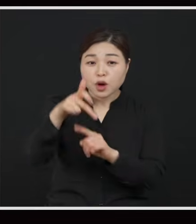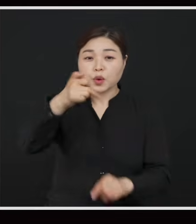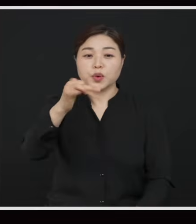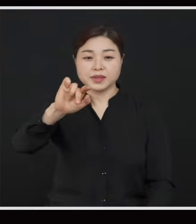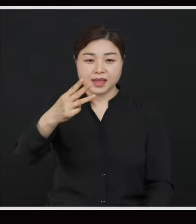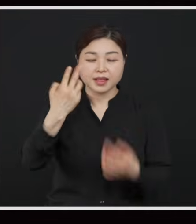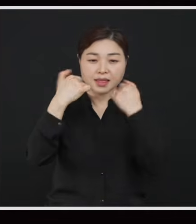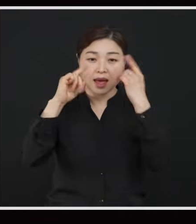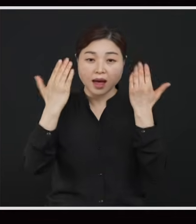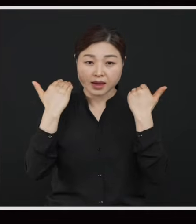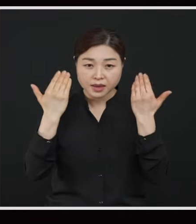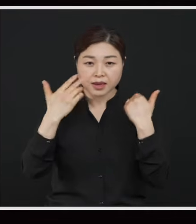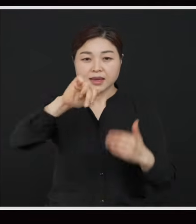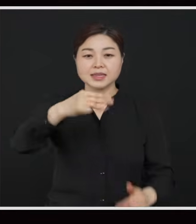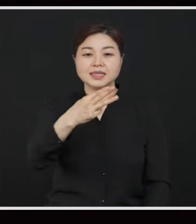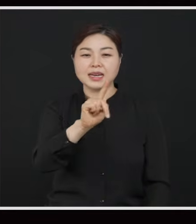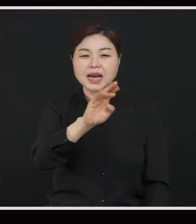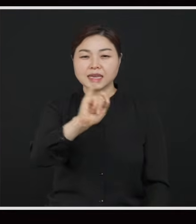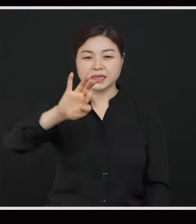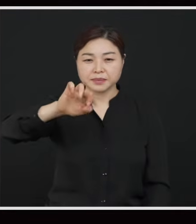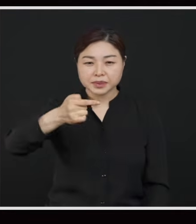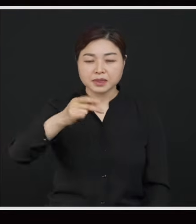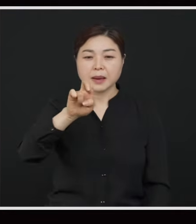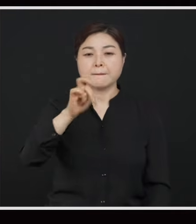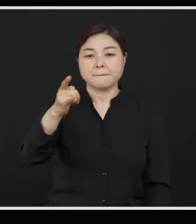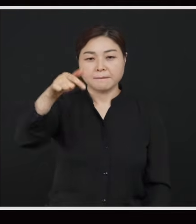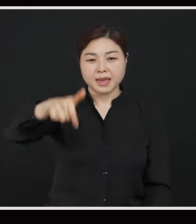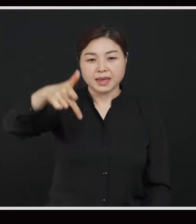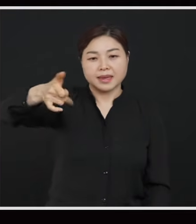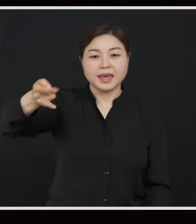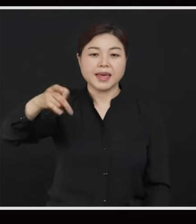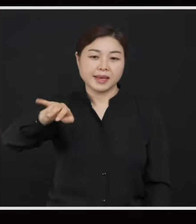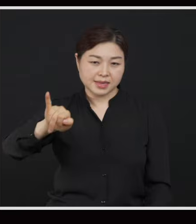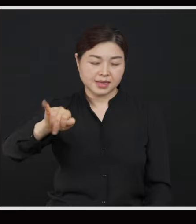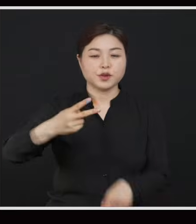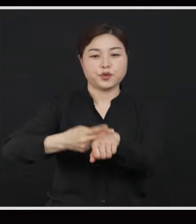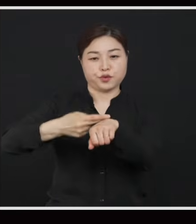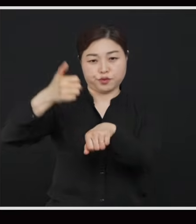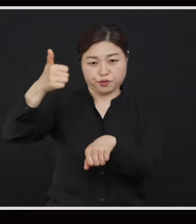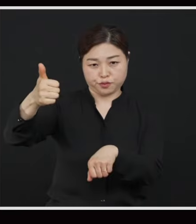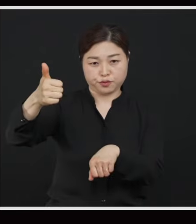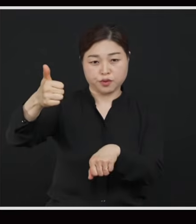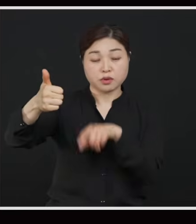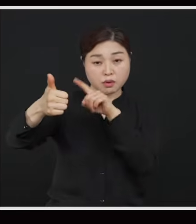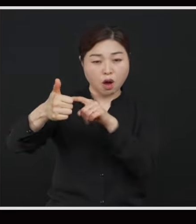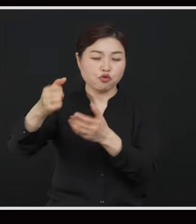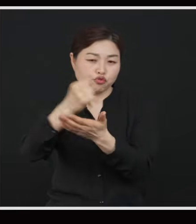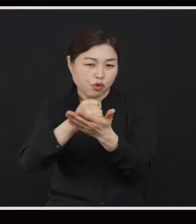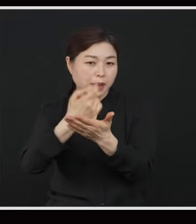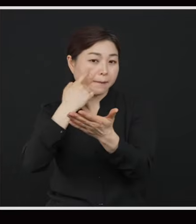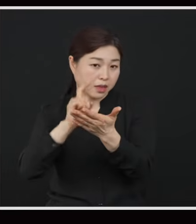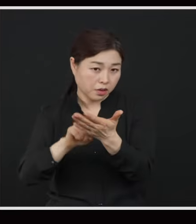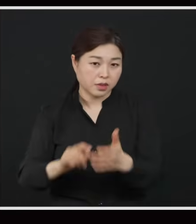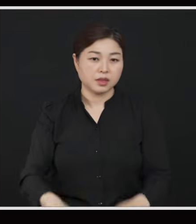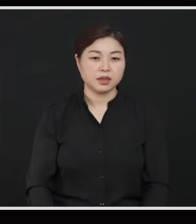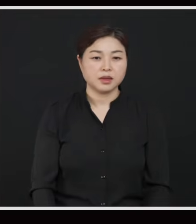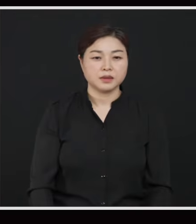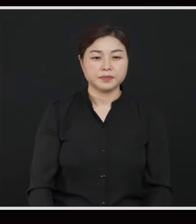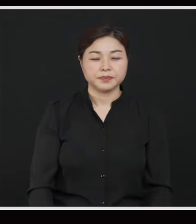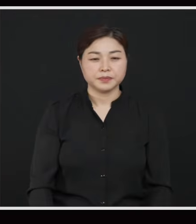그 코넬 대학에 있는 코넬 대학에 있는 클라이브 맥케이라는 교수인데 우연하게 발견을